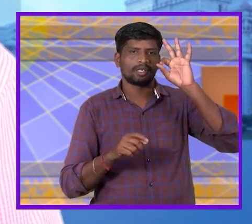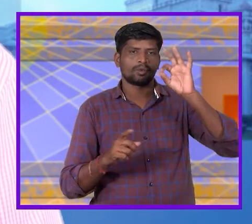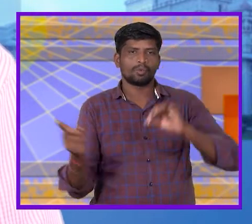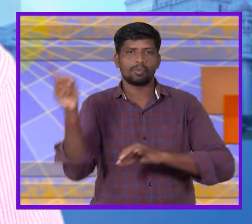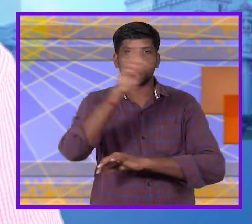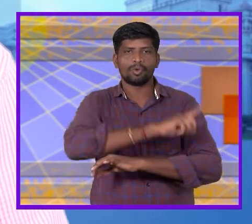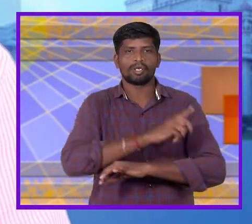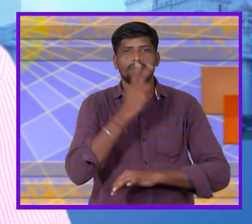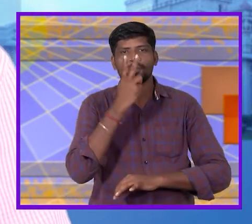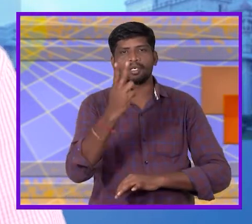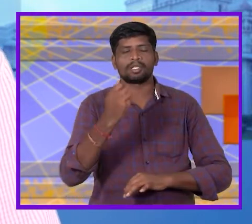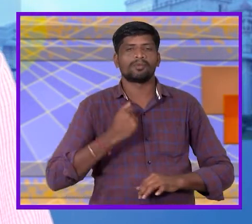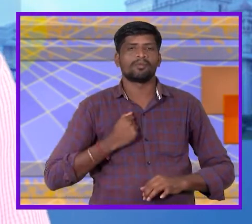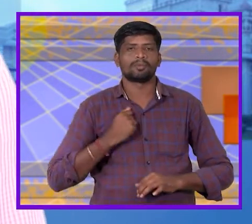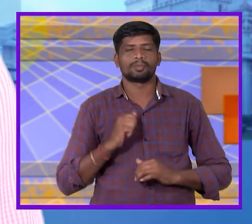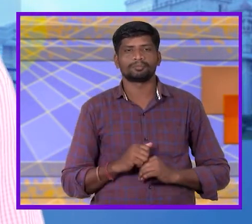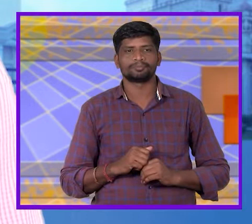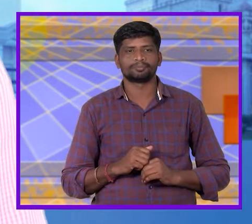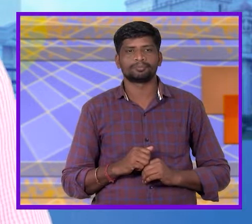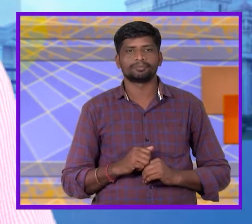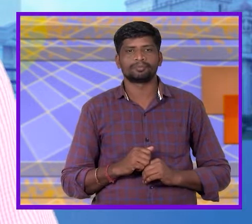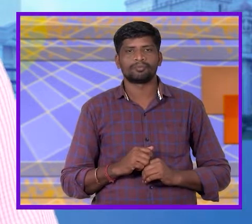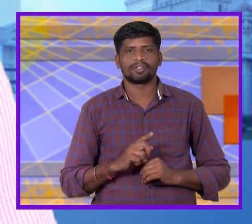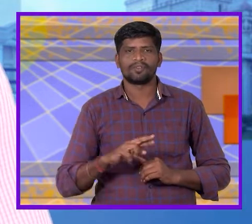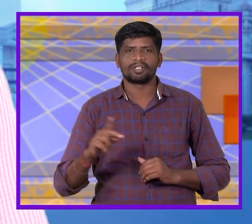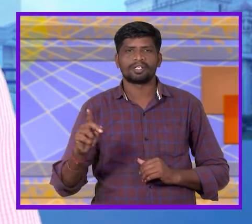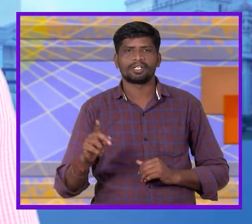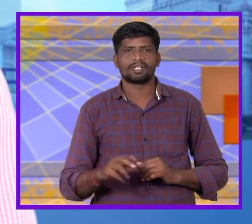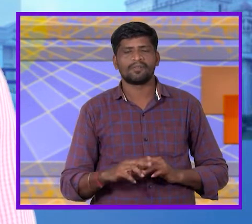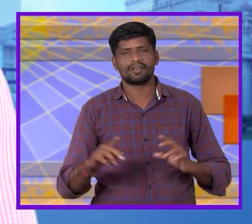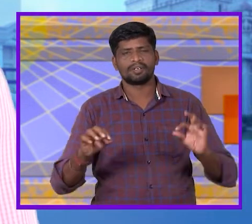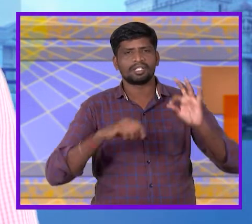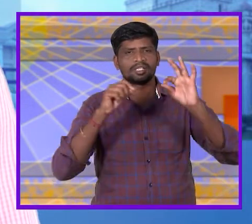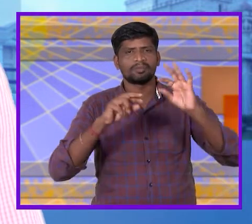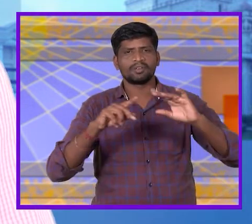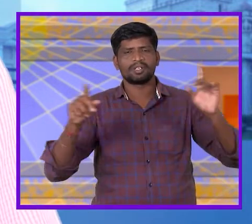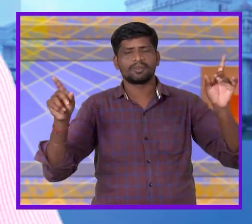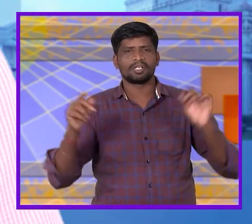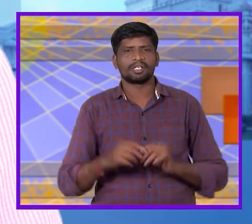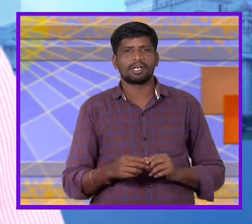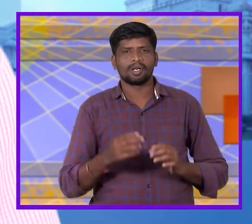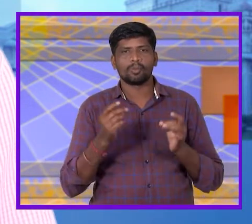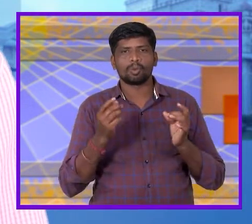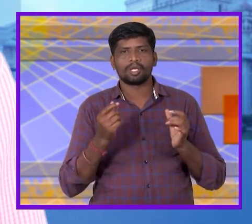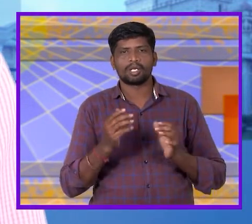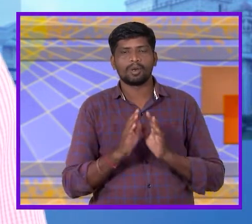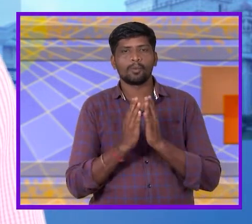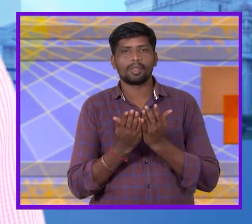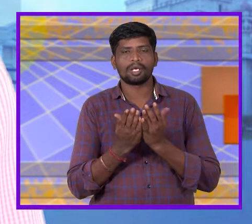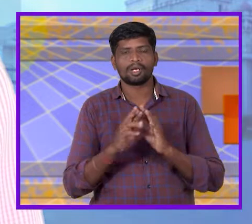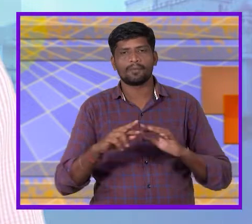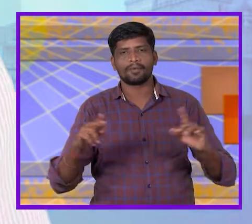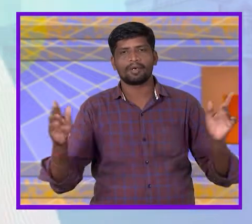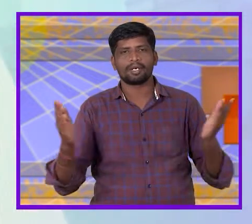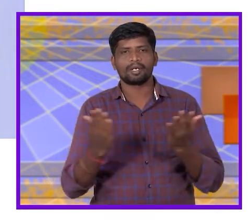தொலைக்காட்சி பார்க்குறதுல சில பேருக்கு விருப்பம் அதிகம். சில பேர் சினிமா பார்க்குறதுல விருப்பம் அதிகம். சில பேர் புத்தகங்கள் படிப்பதில் விருப்பம்